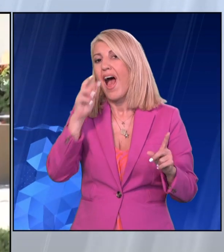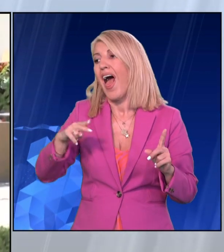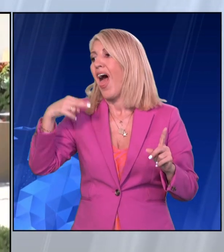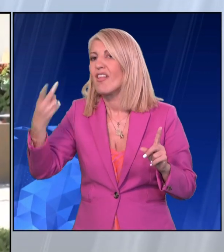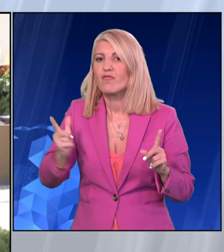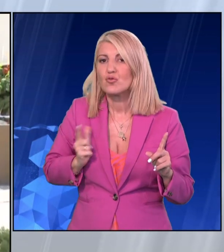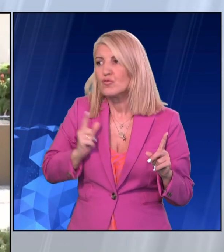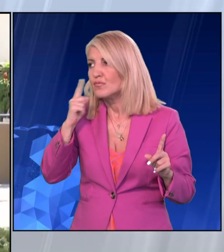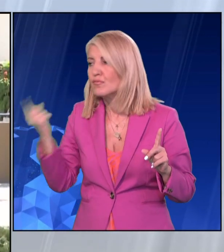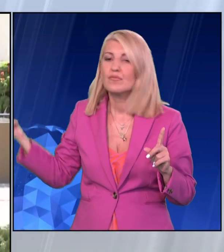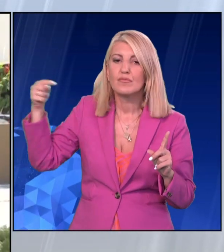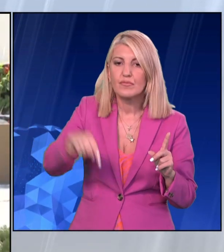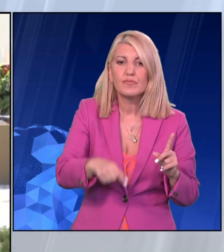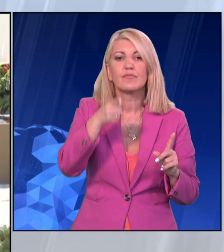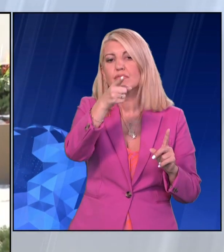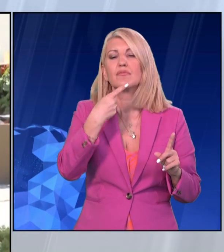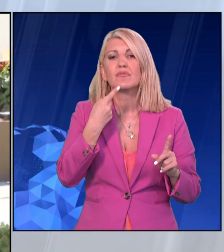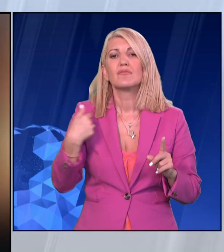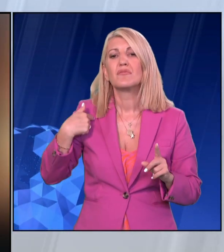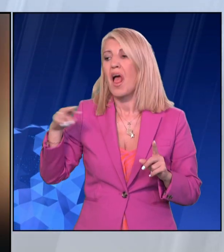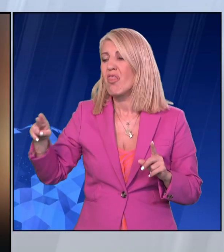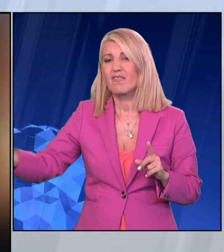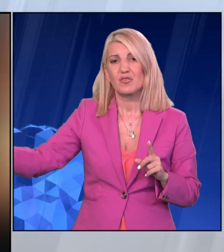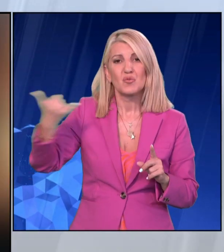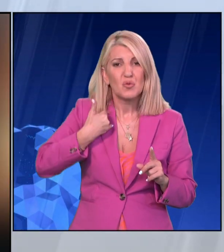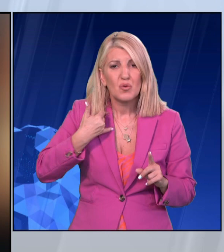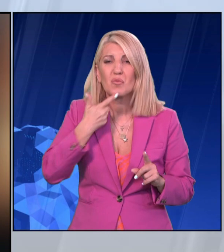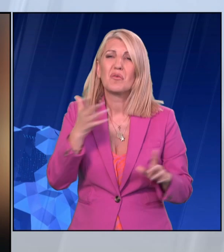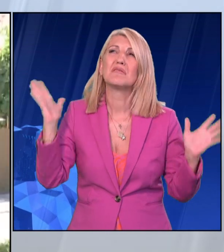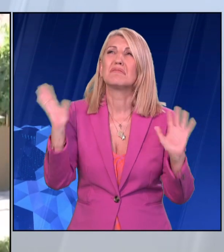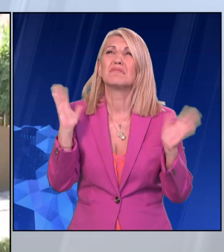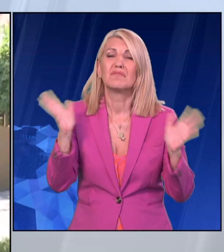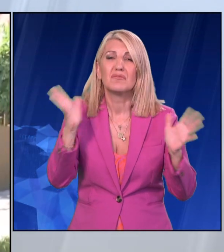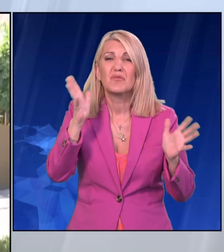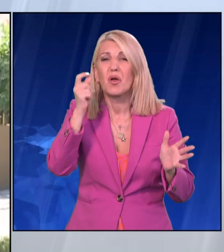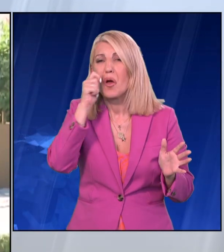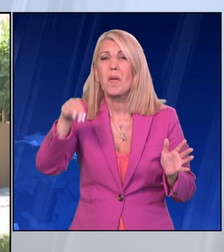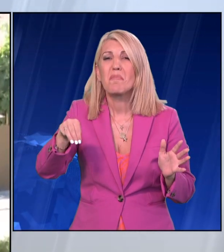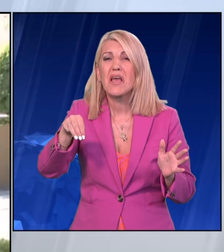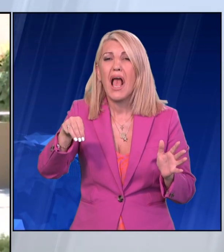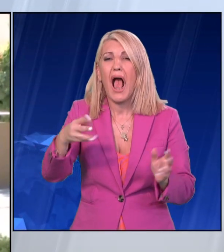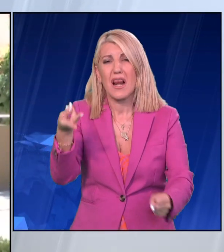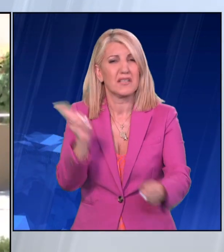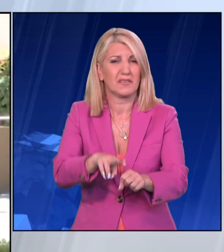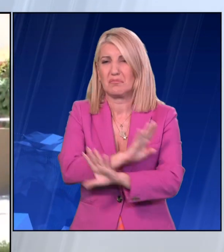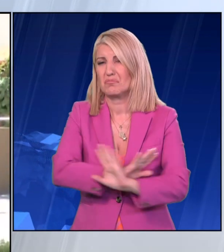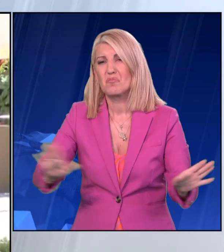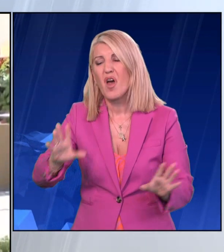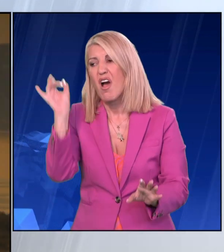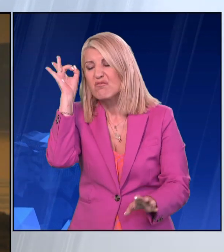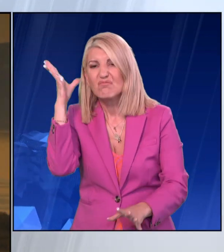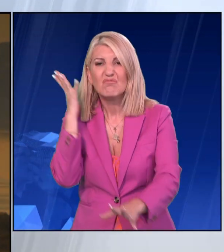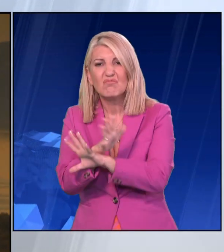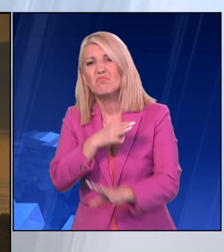άλλος. Με παίρνει η αδερφούλα μου, η Ιφηγένεια, το πρωί και μου λέει: Ανούλα, το Μιχαλάκι μας τον μαχαιρώσανε. Οι